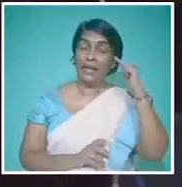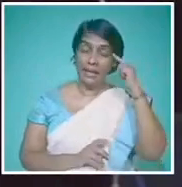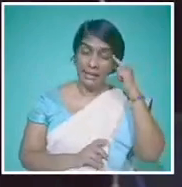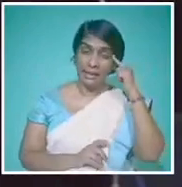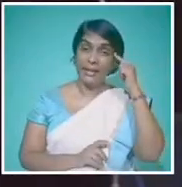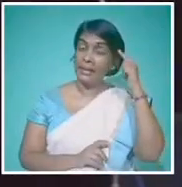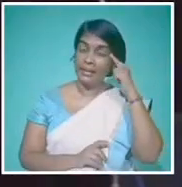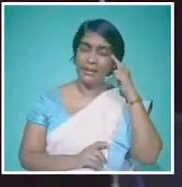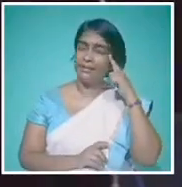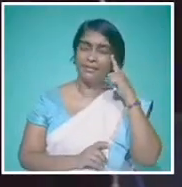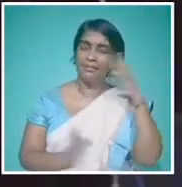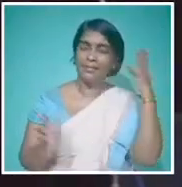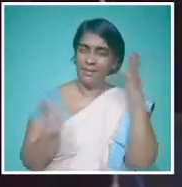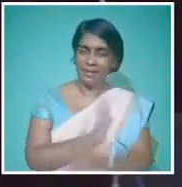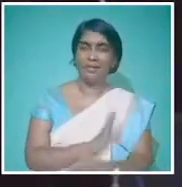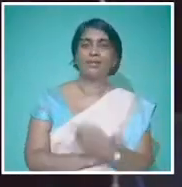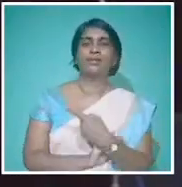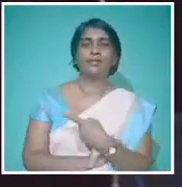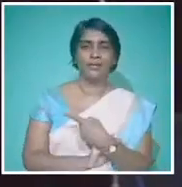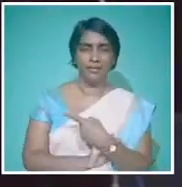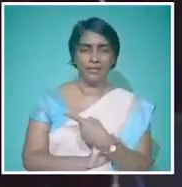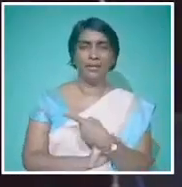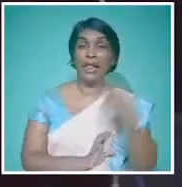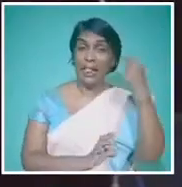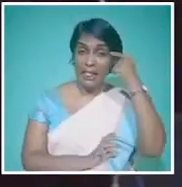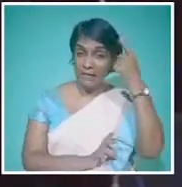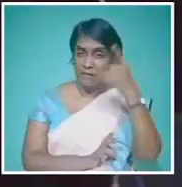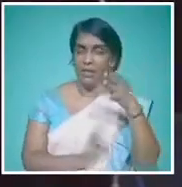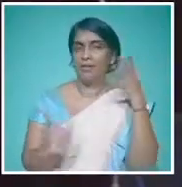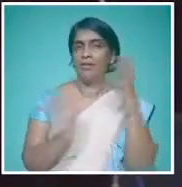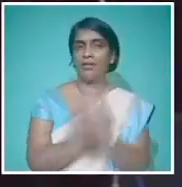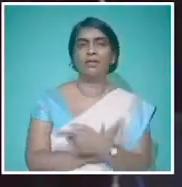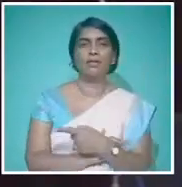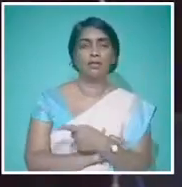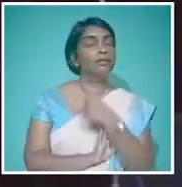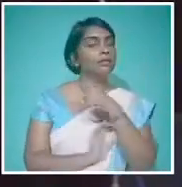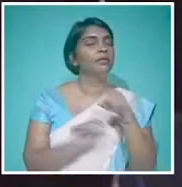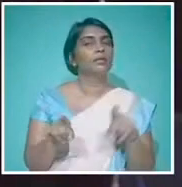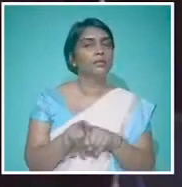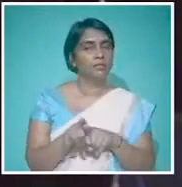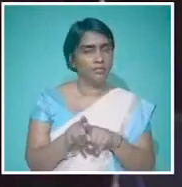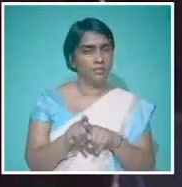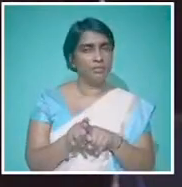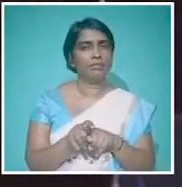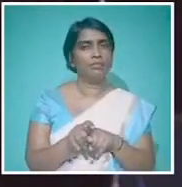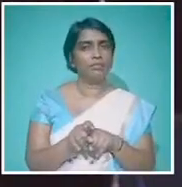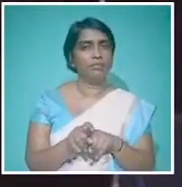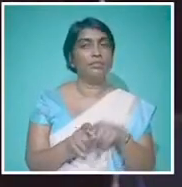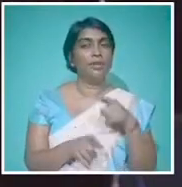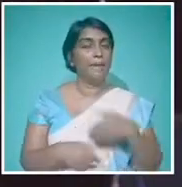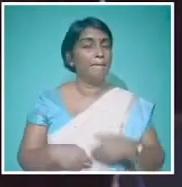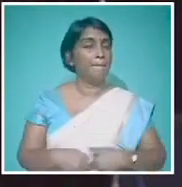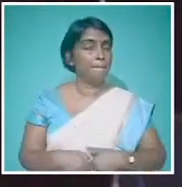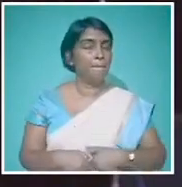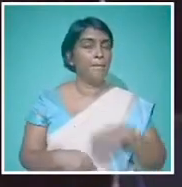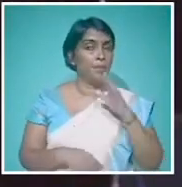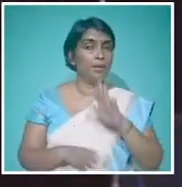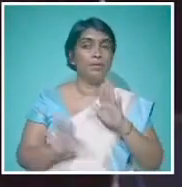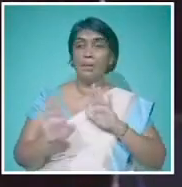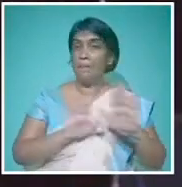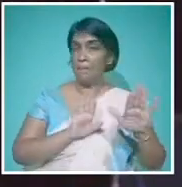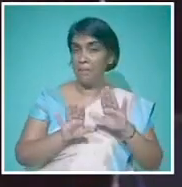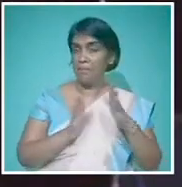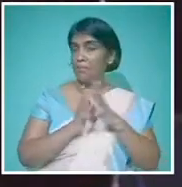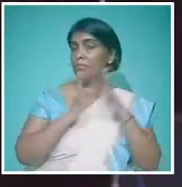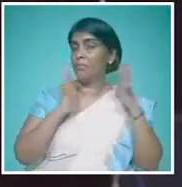එහෙම හිතන එකම තමයි වරද්ද. එහෙම හිතන එකම තමයි වරද්ද. ඒ නිසා අර බඩගින්න විසින් මෙහෙවන මහා ඒ